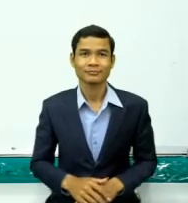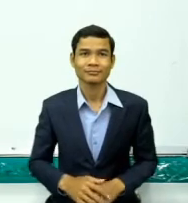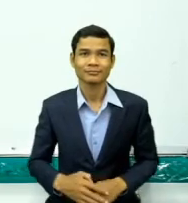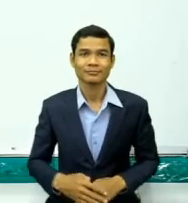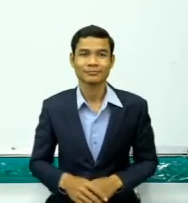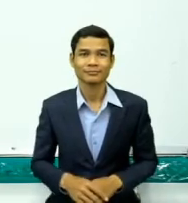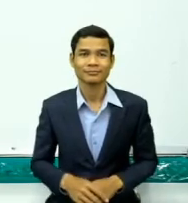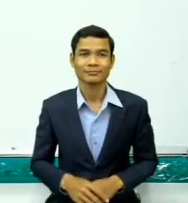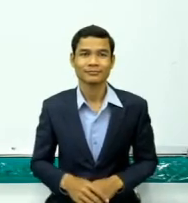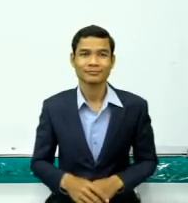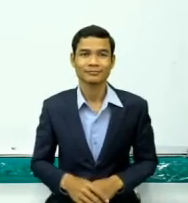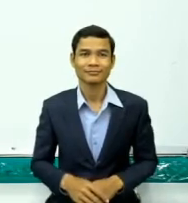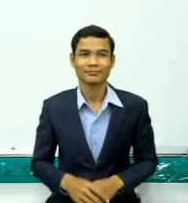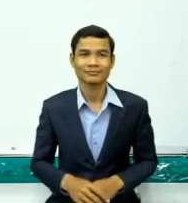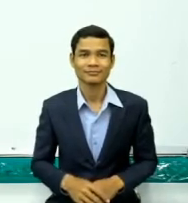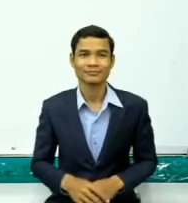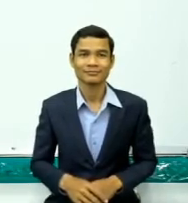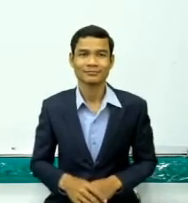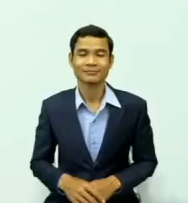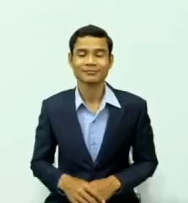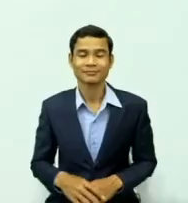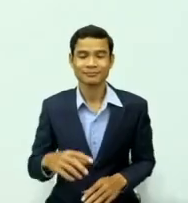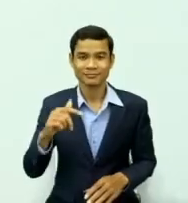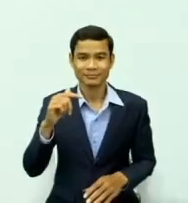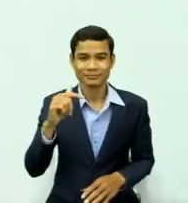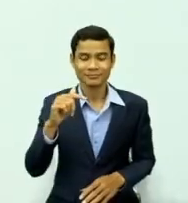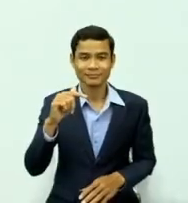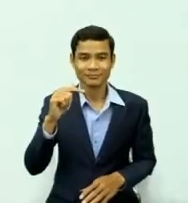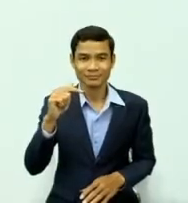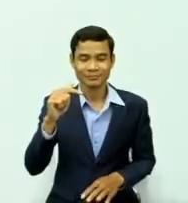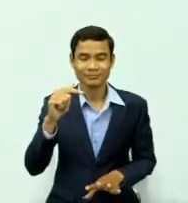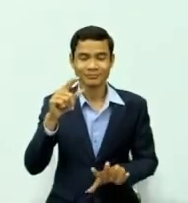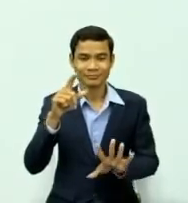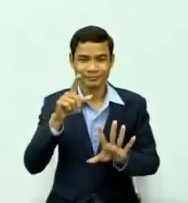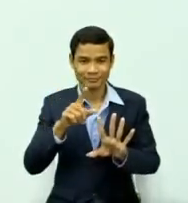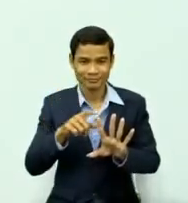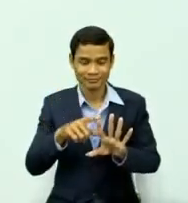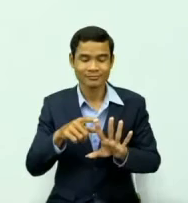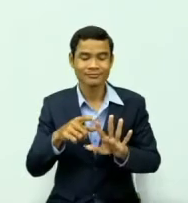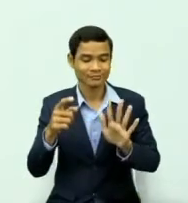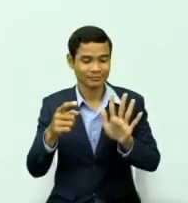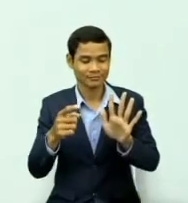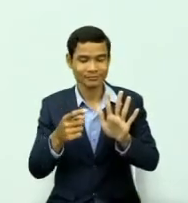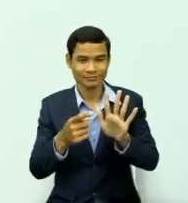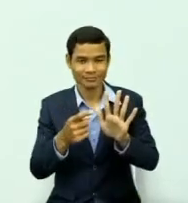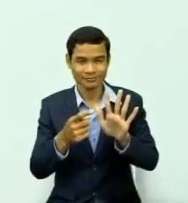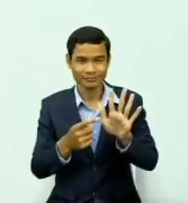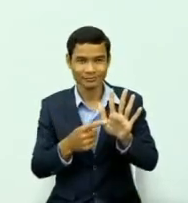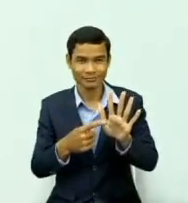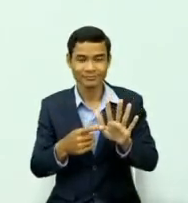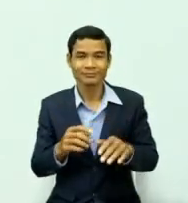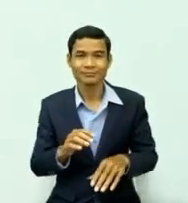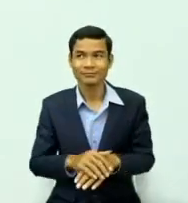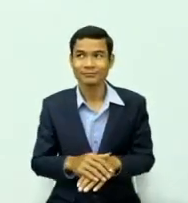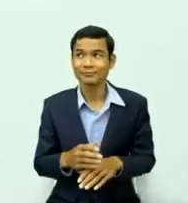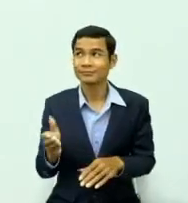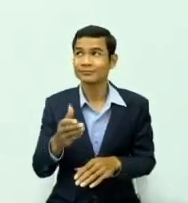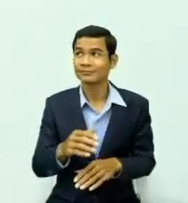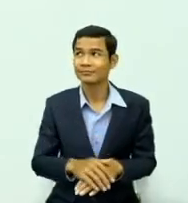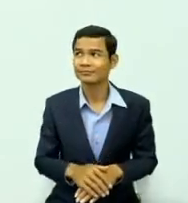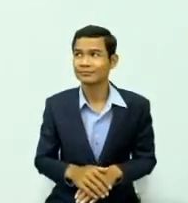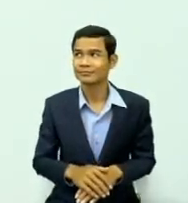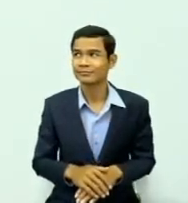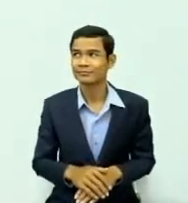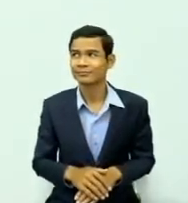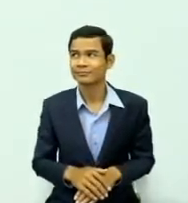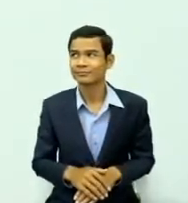chà ngớ dùm lập bí ngó hỏi đã sẵn ẹ nè con nát chà bằng tòa mà tiết chà con mơ